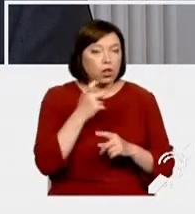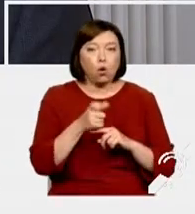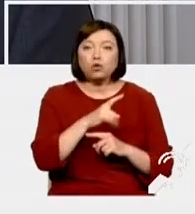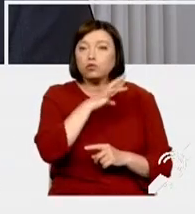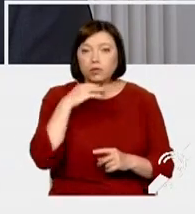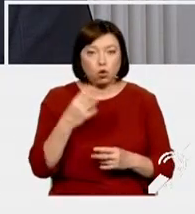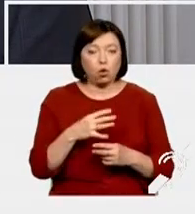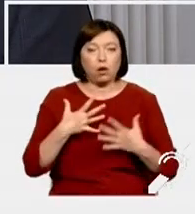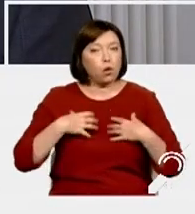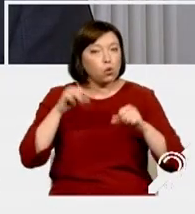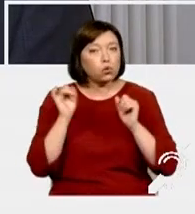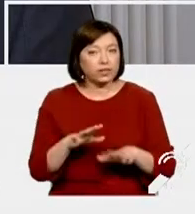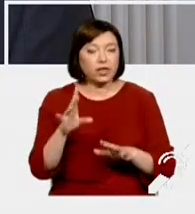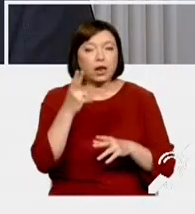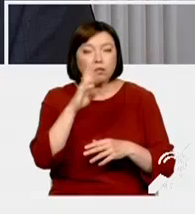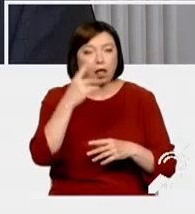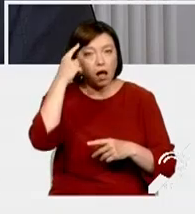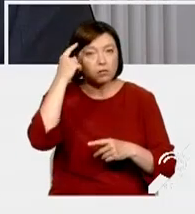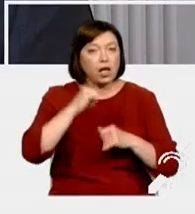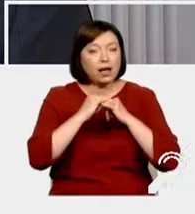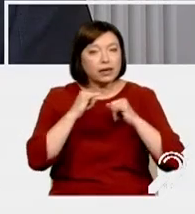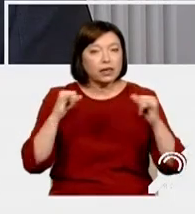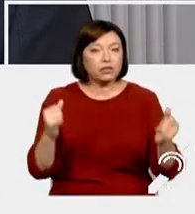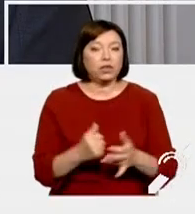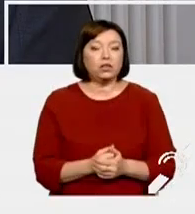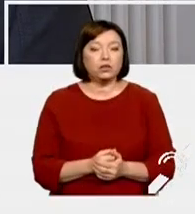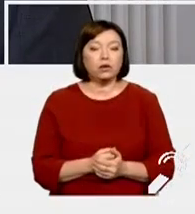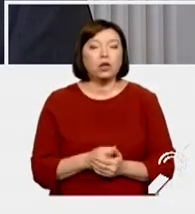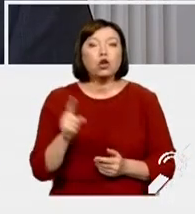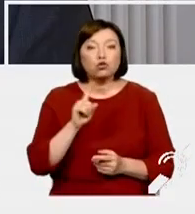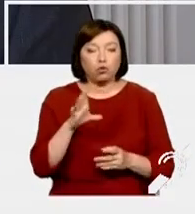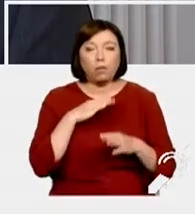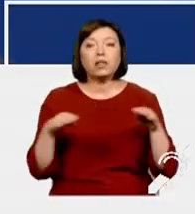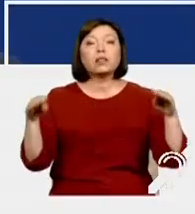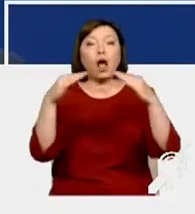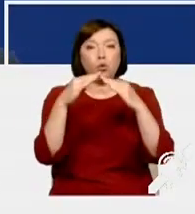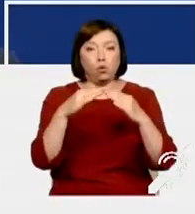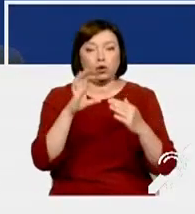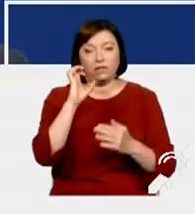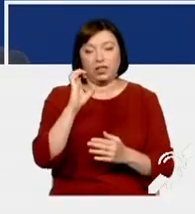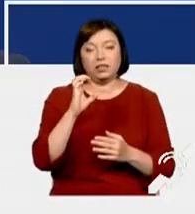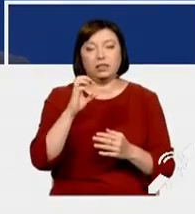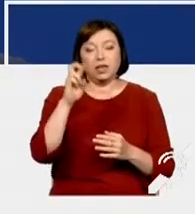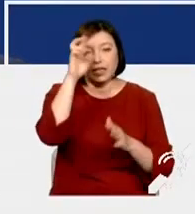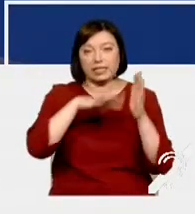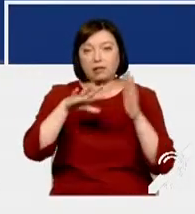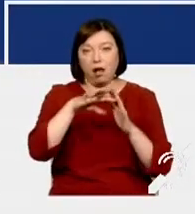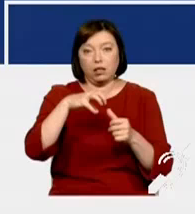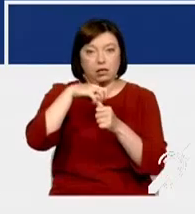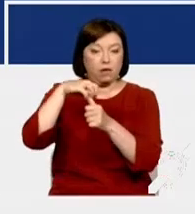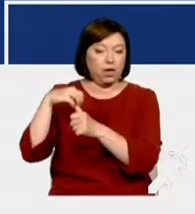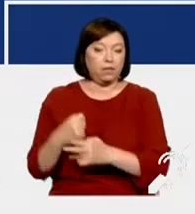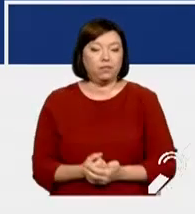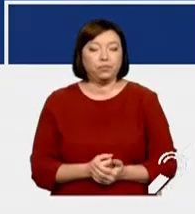se dezvolta pentru a integra România în rândul țărilor civilizate totodată Domnul